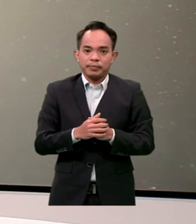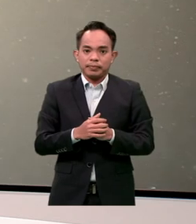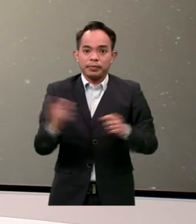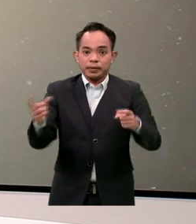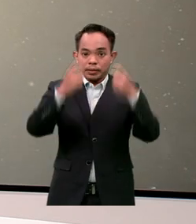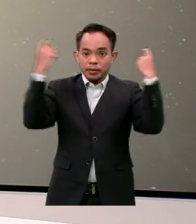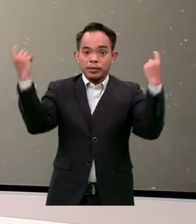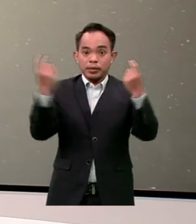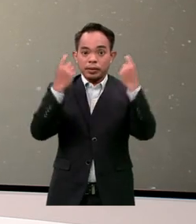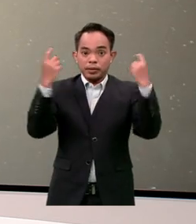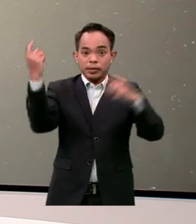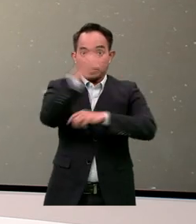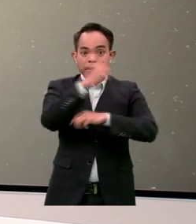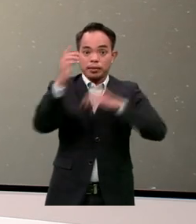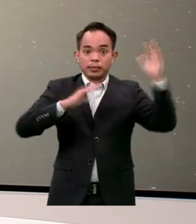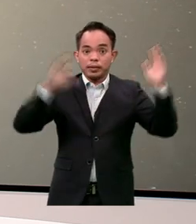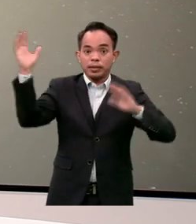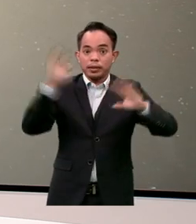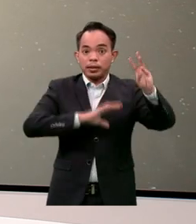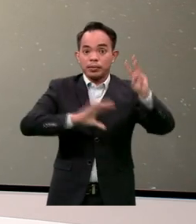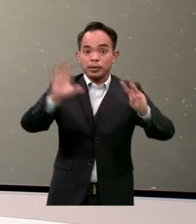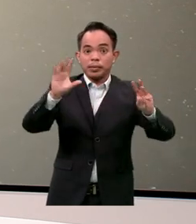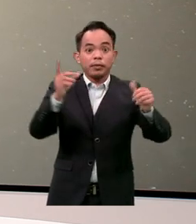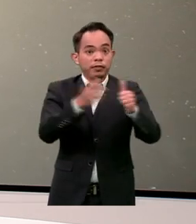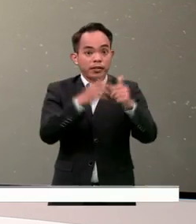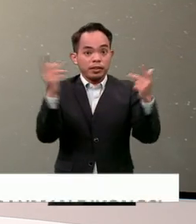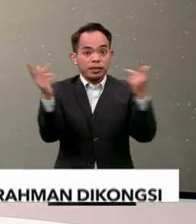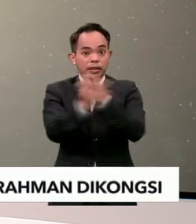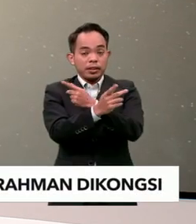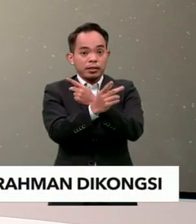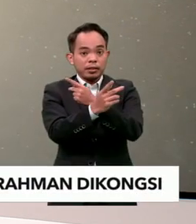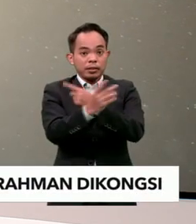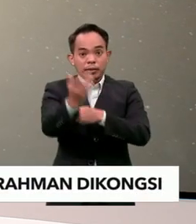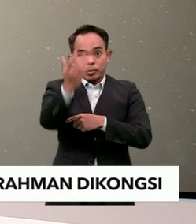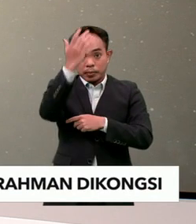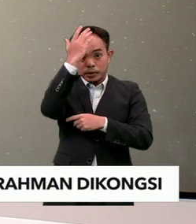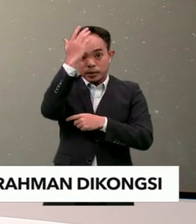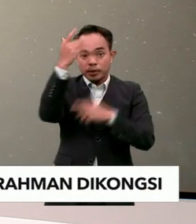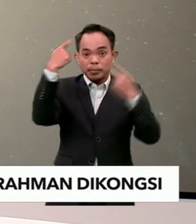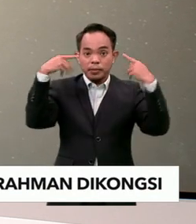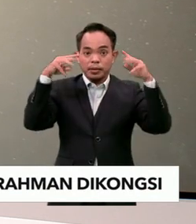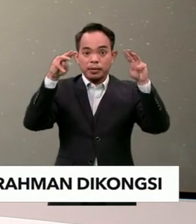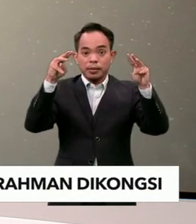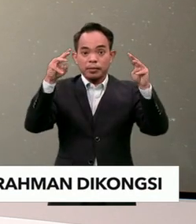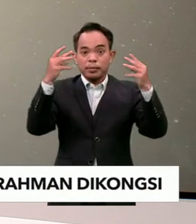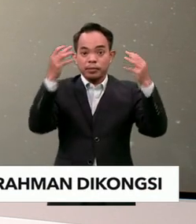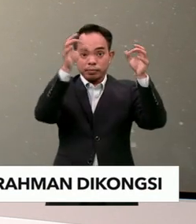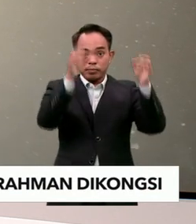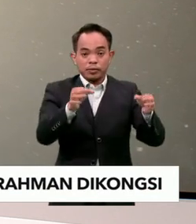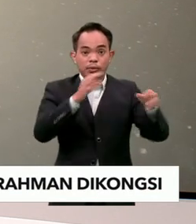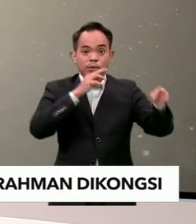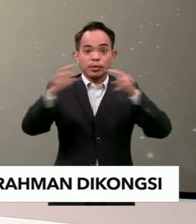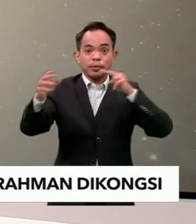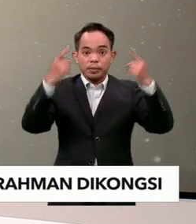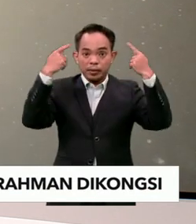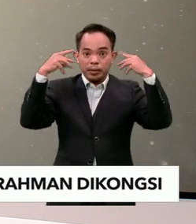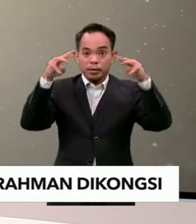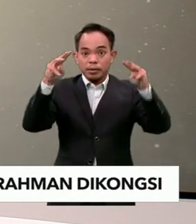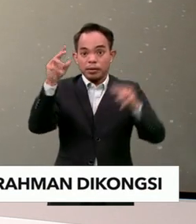Hai semuanya sambutan hari kebangsaan ke-65 buat pertama kali perutusan khas daripada peradaban Tri pertama turkiye Ali